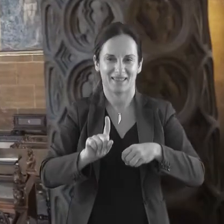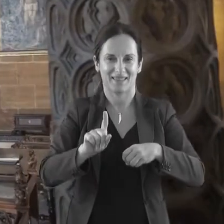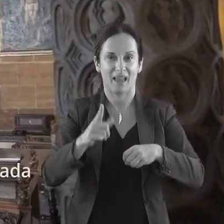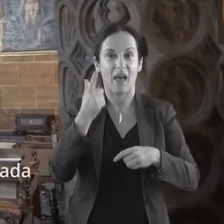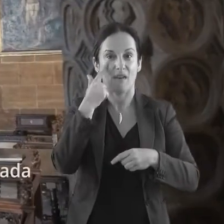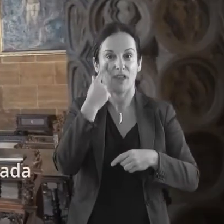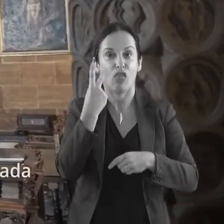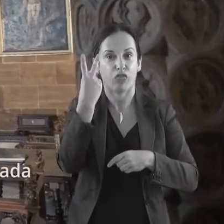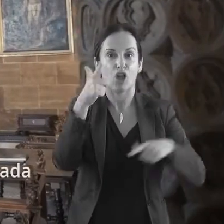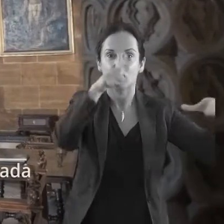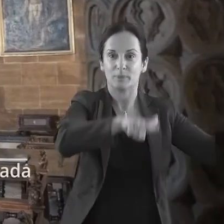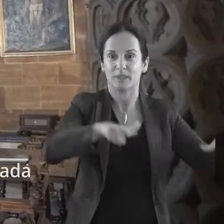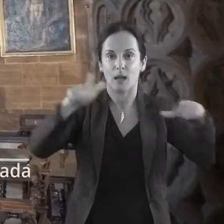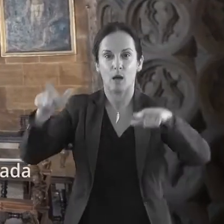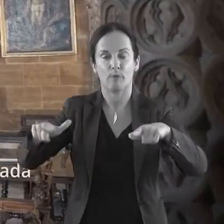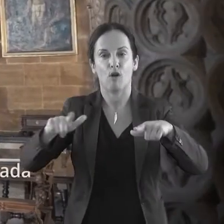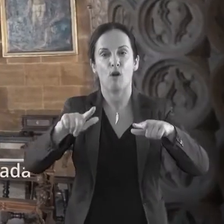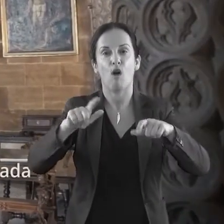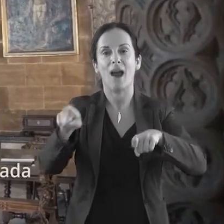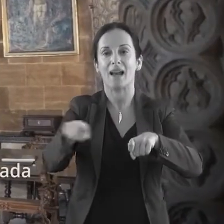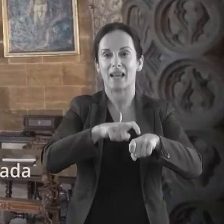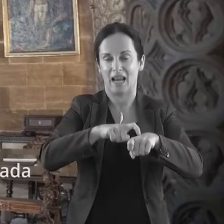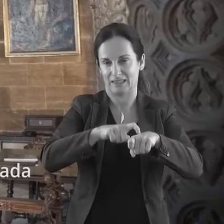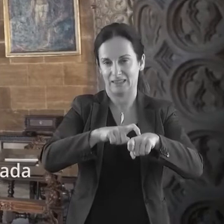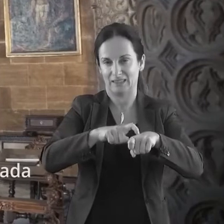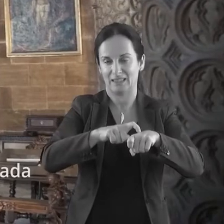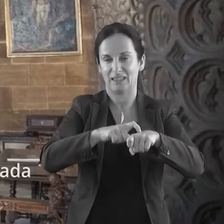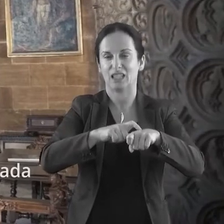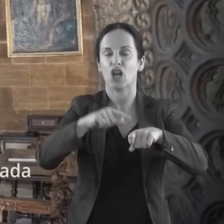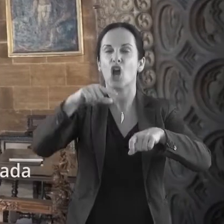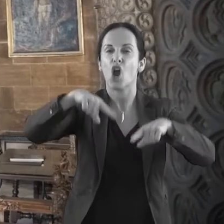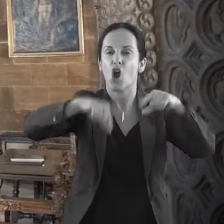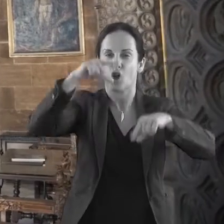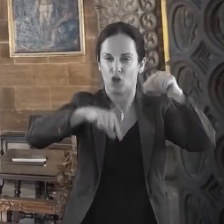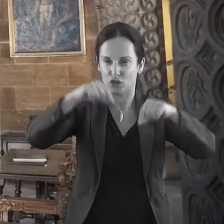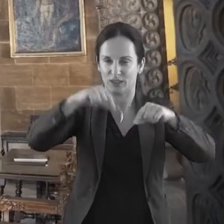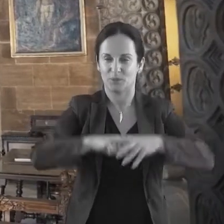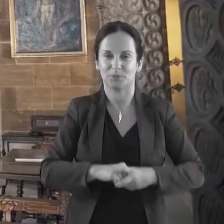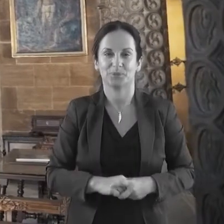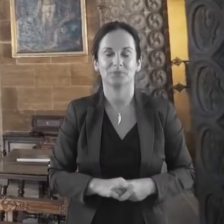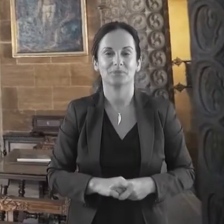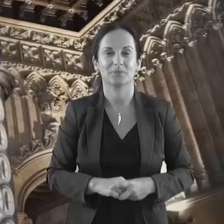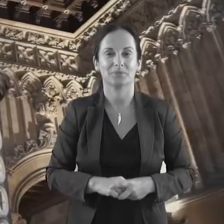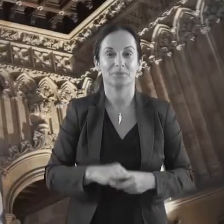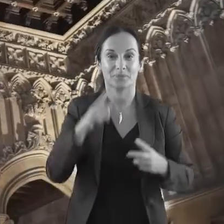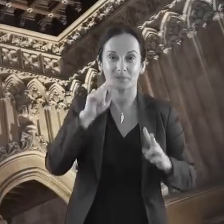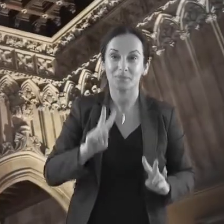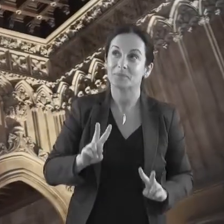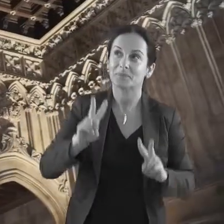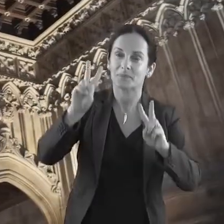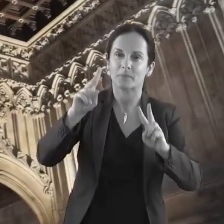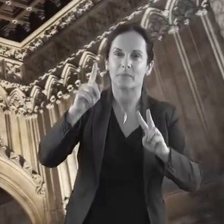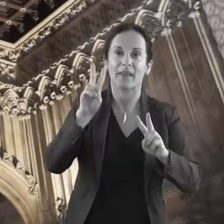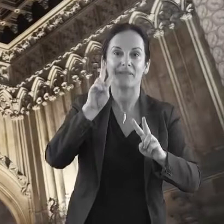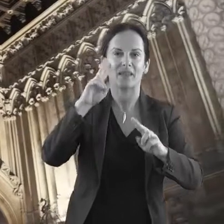noble. Aquesta és la zona més important i més decorada de tot l'edifici. Com veiem, hi ha dues galeries gòtiques amb